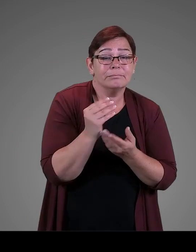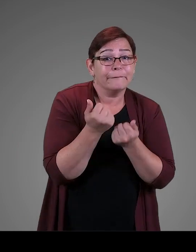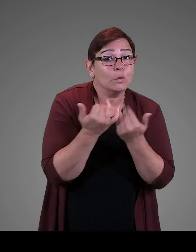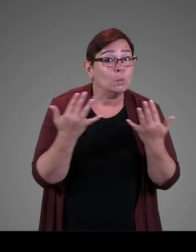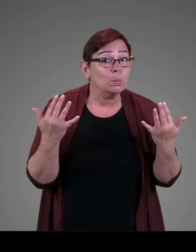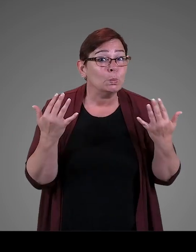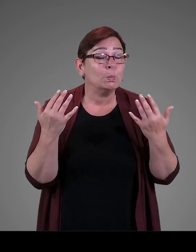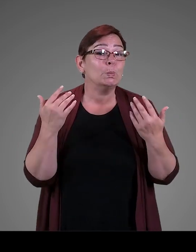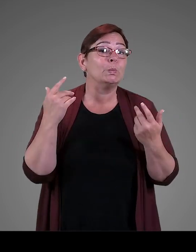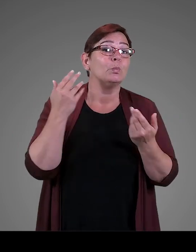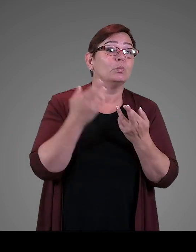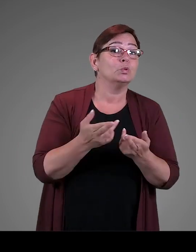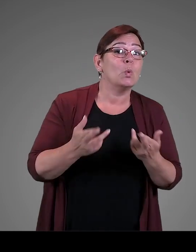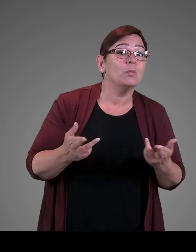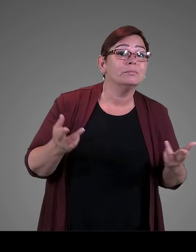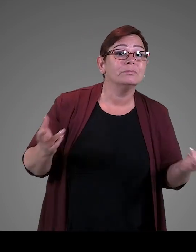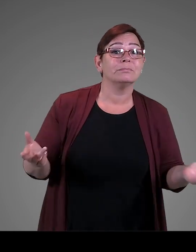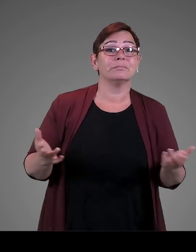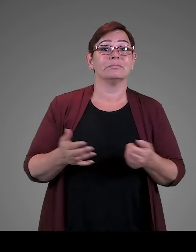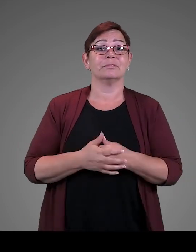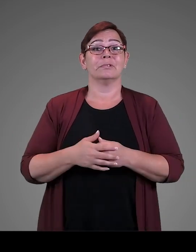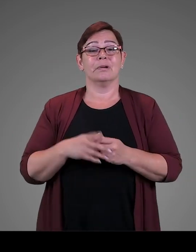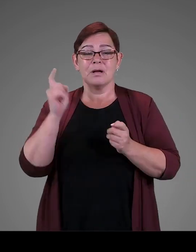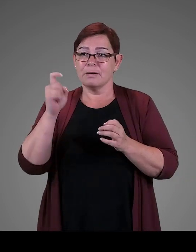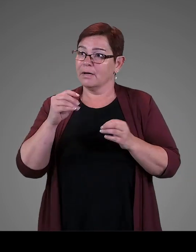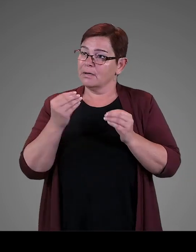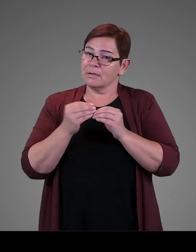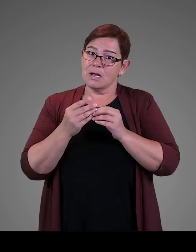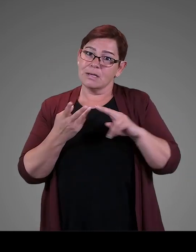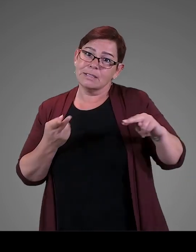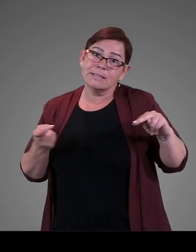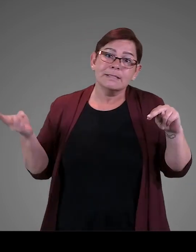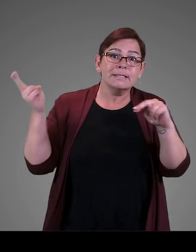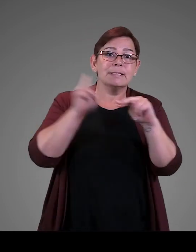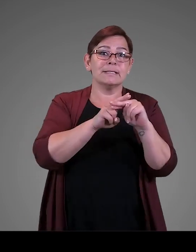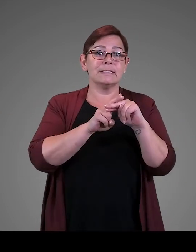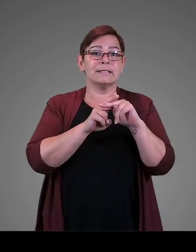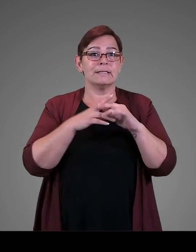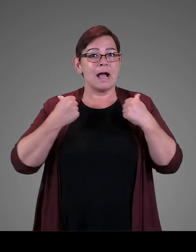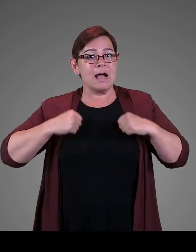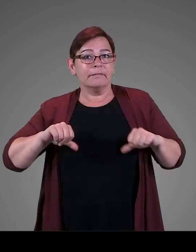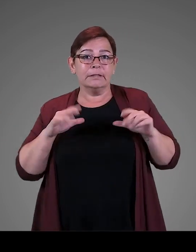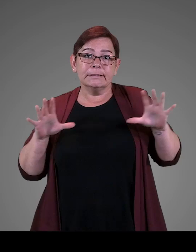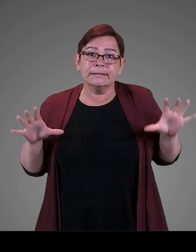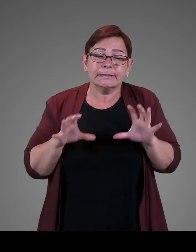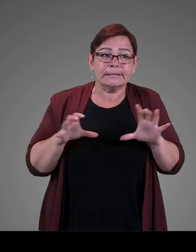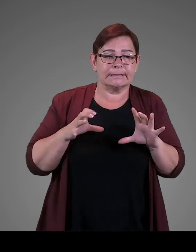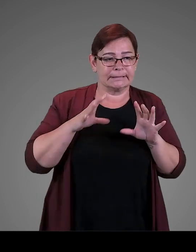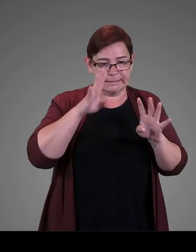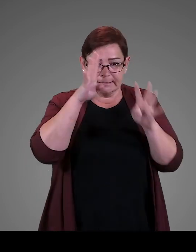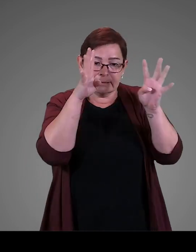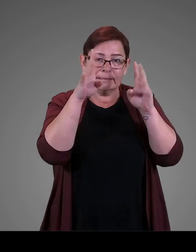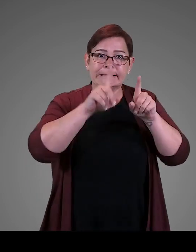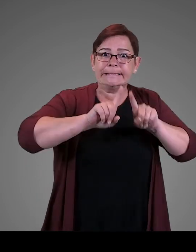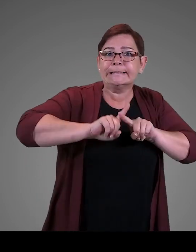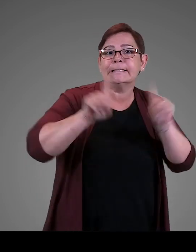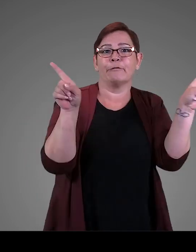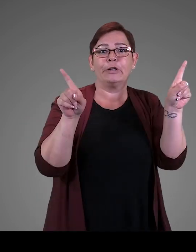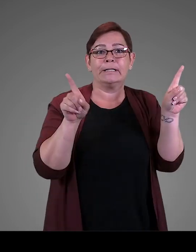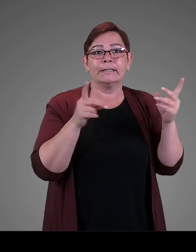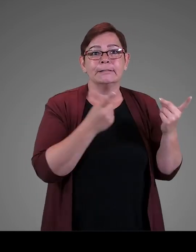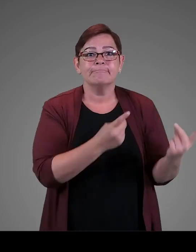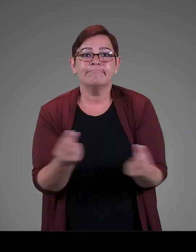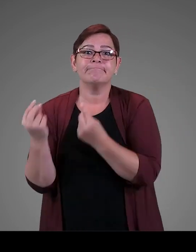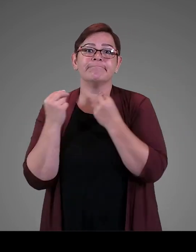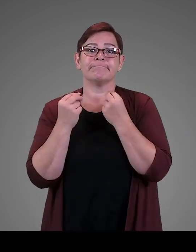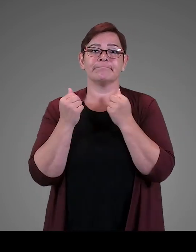de faire autrement et avec le même effectif aussi. 2 personnes et demie dans